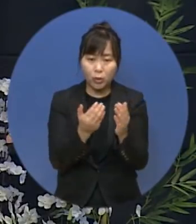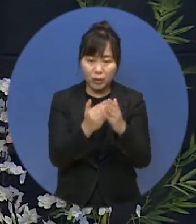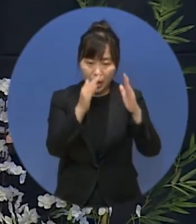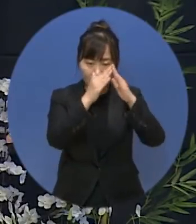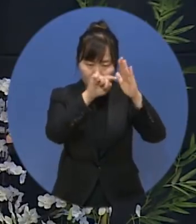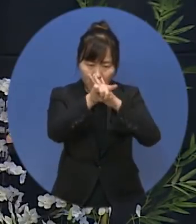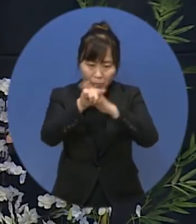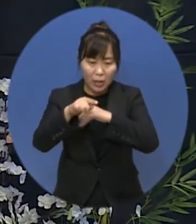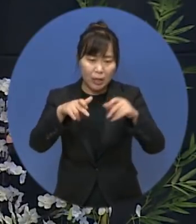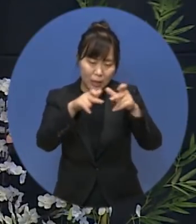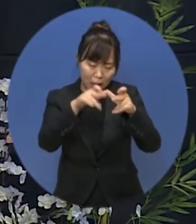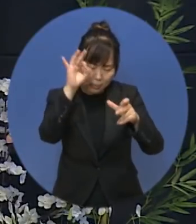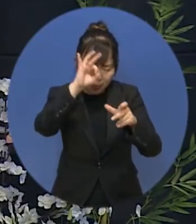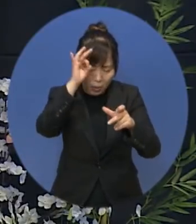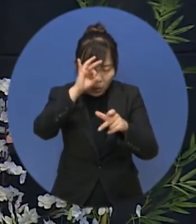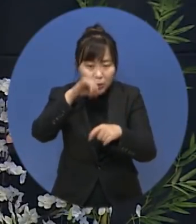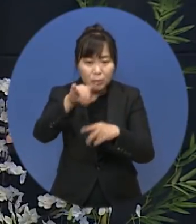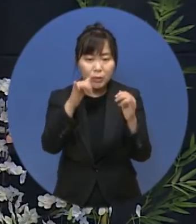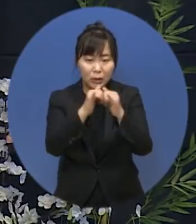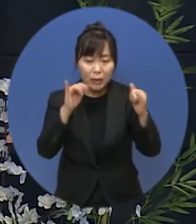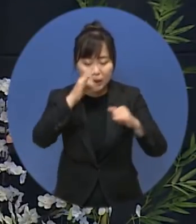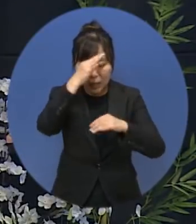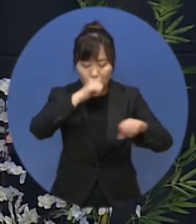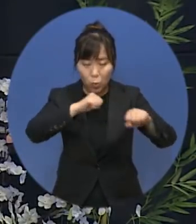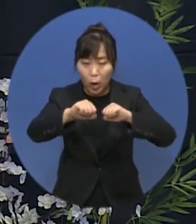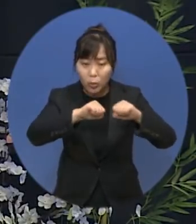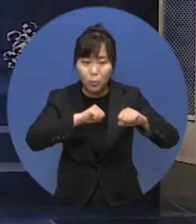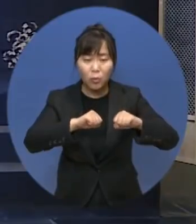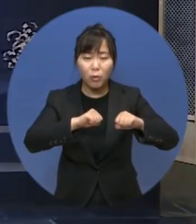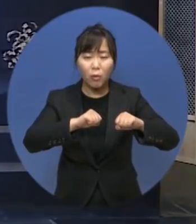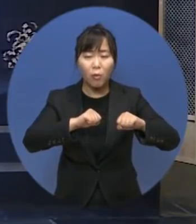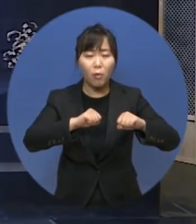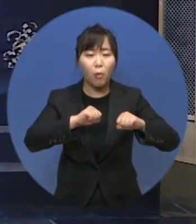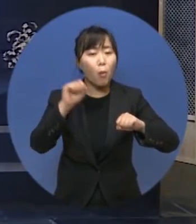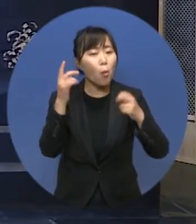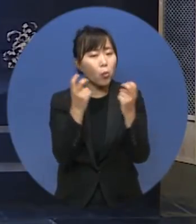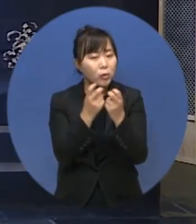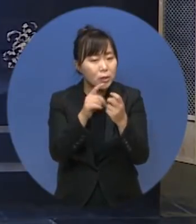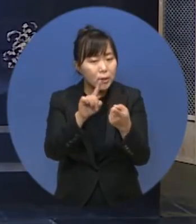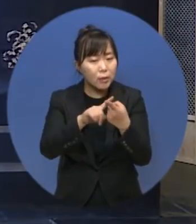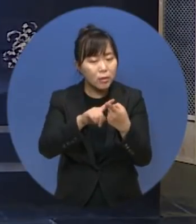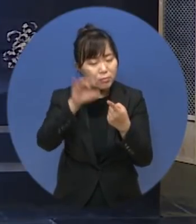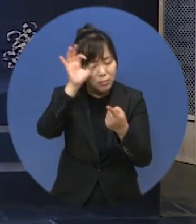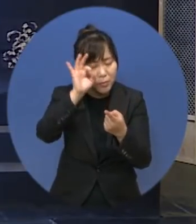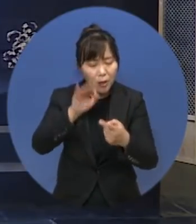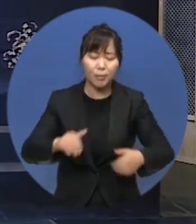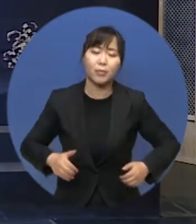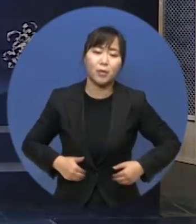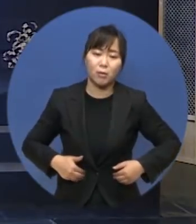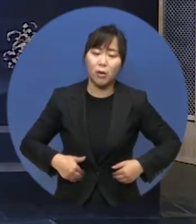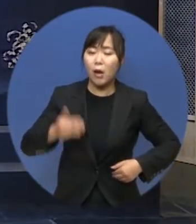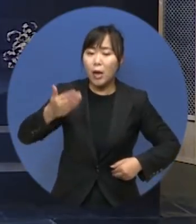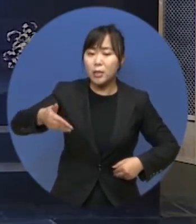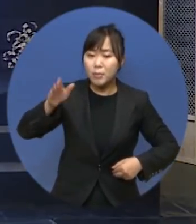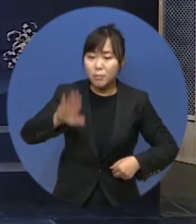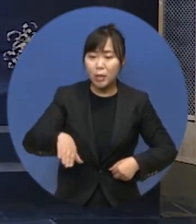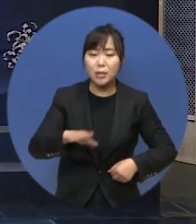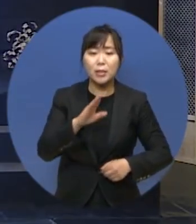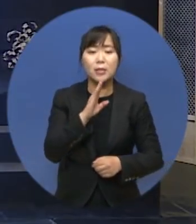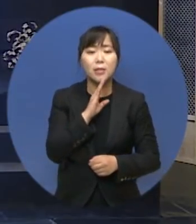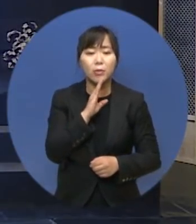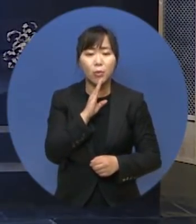찾아다니면서 장애인들을 찾고 그분들이 예술 활동이 어떻게 이루어지는지를 저희들은 찾아봐야 됩니다. 그렇지만은